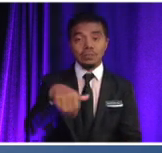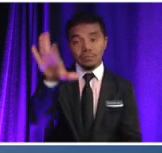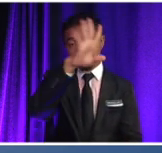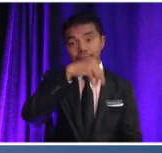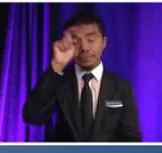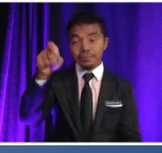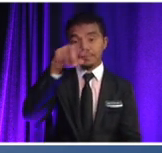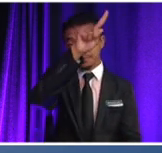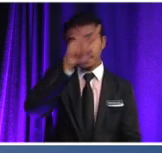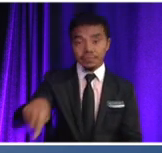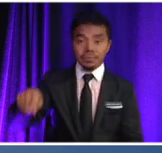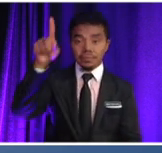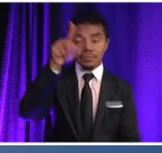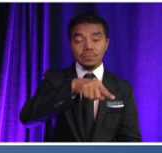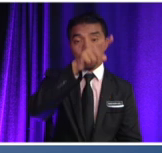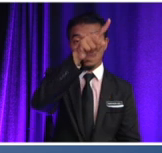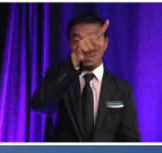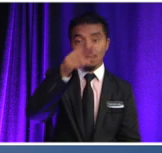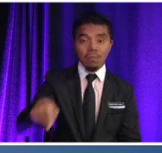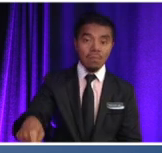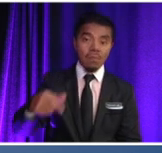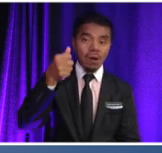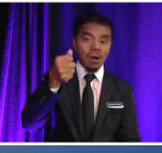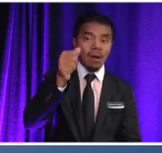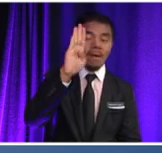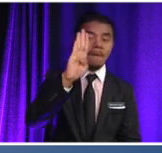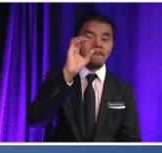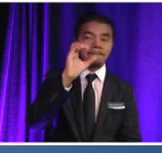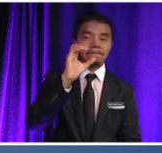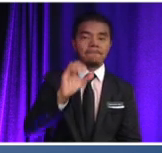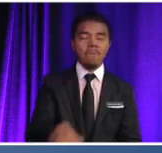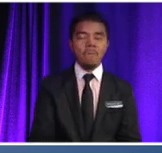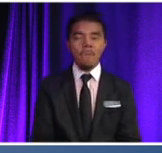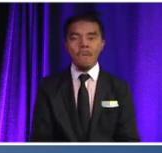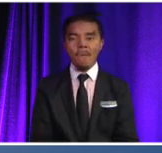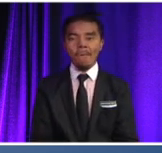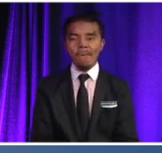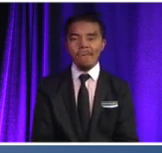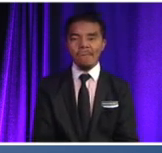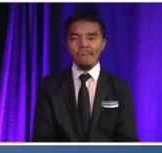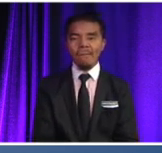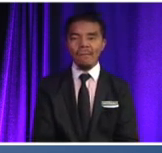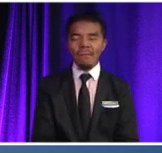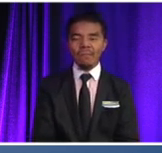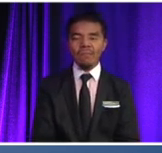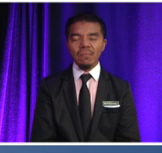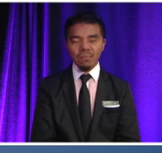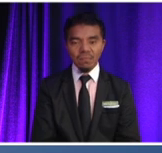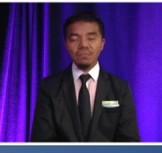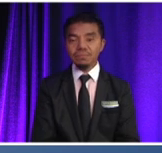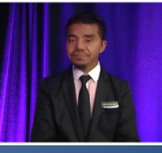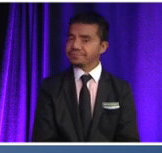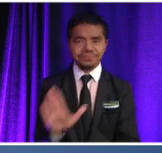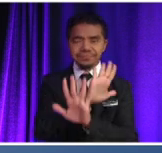dengan menulis ABC Dandi pada ruang jawaban bukannya Tulis nama macam itu produk jangan